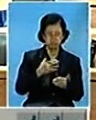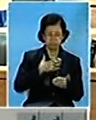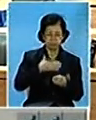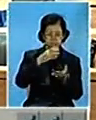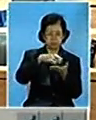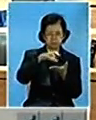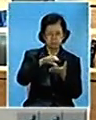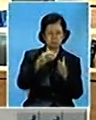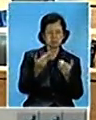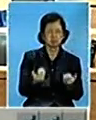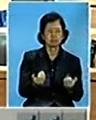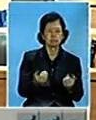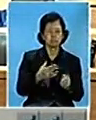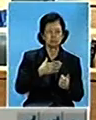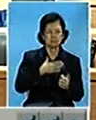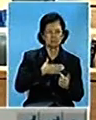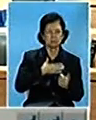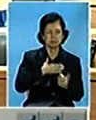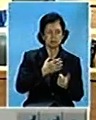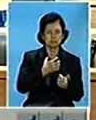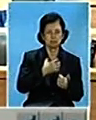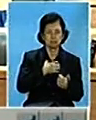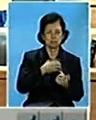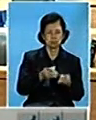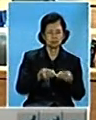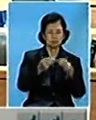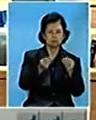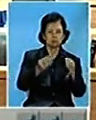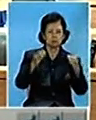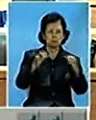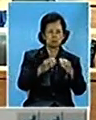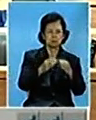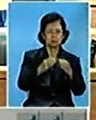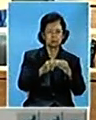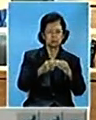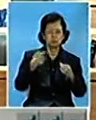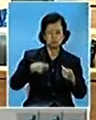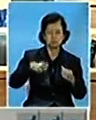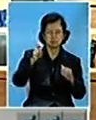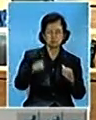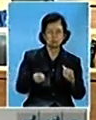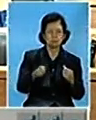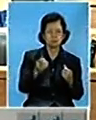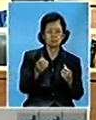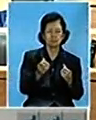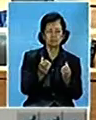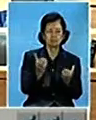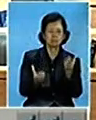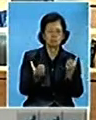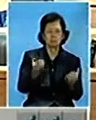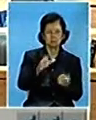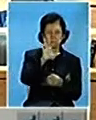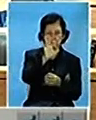านครับผมต้องการให้คณะตุลาการศาลรัฐธรรมนูญทั้ง9ท่